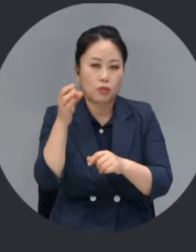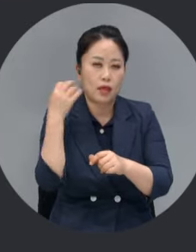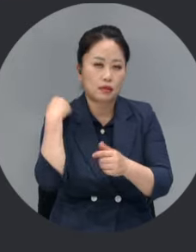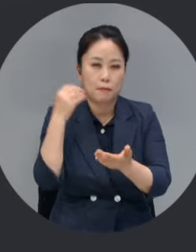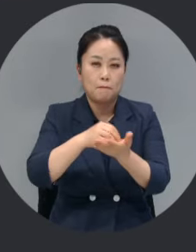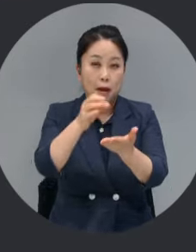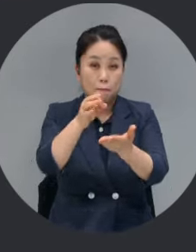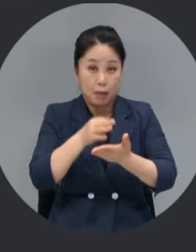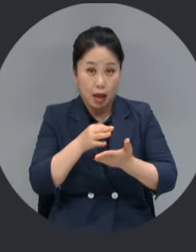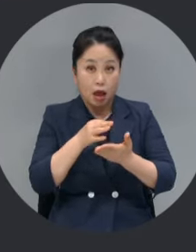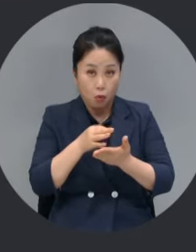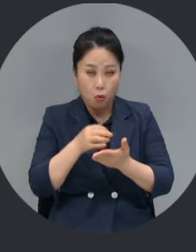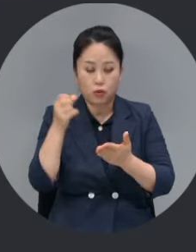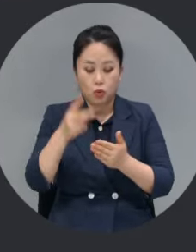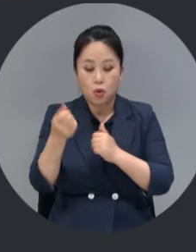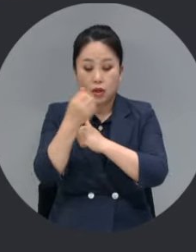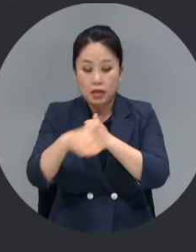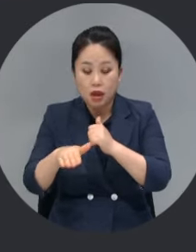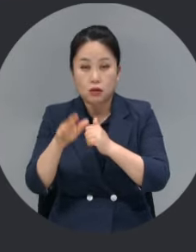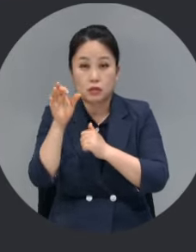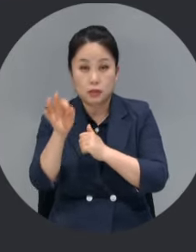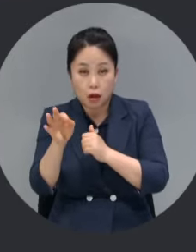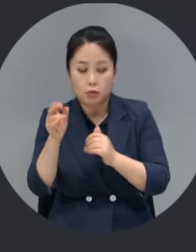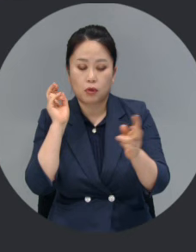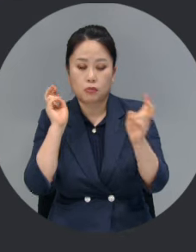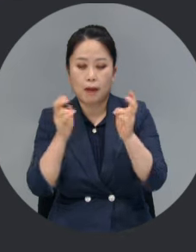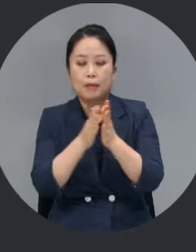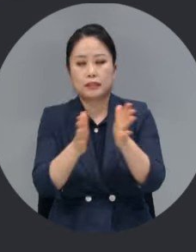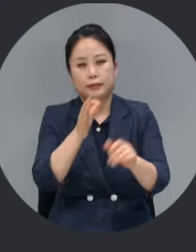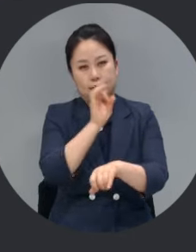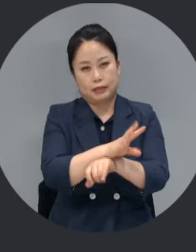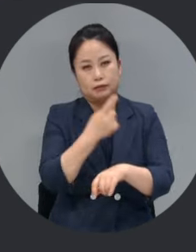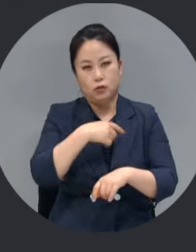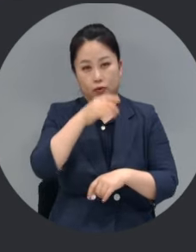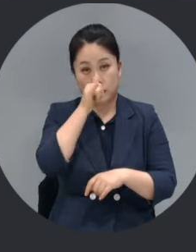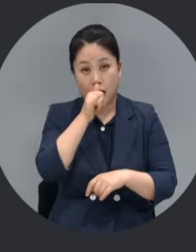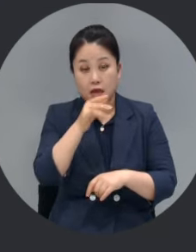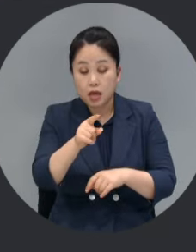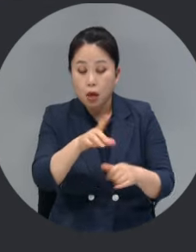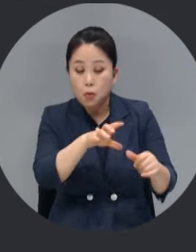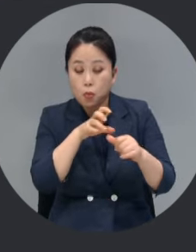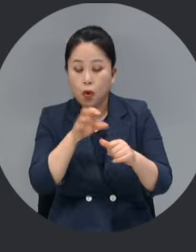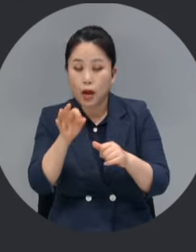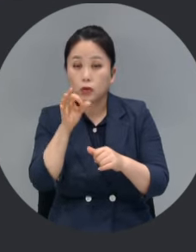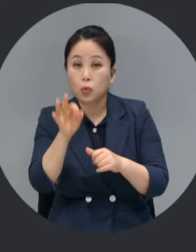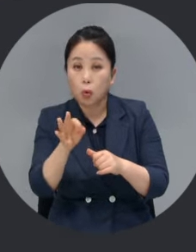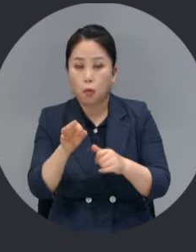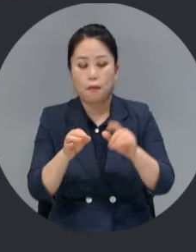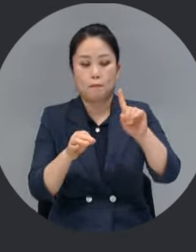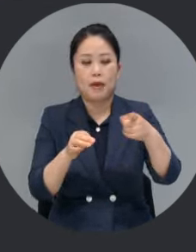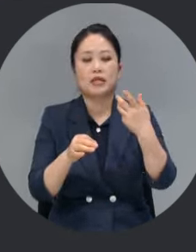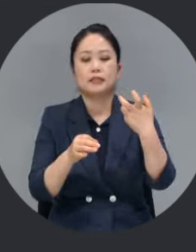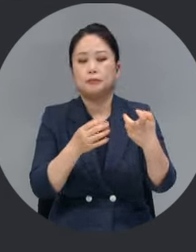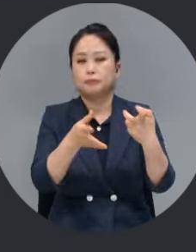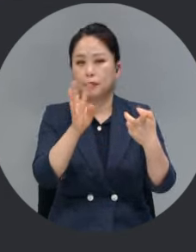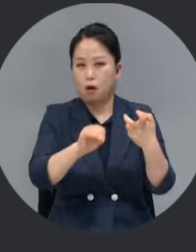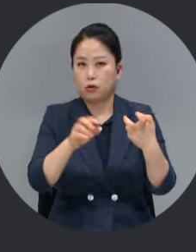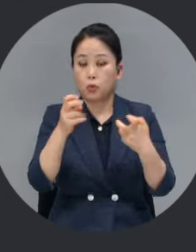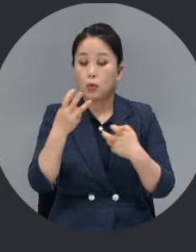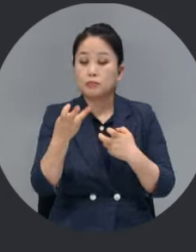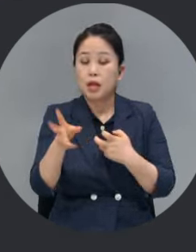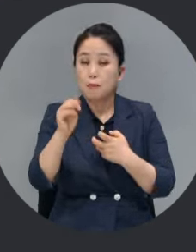구입하기도 했습니다 이러한 방법으로 유용한 금액만 170억 원이 과정에서 13억 원 상당을